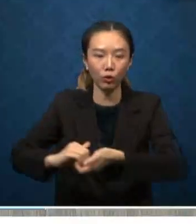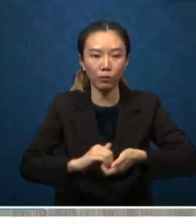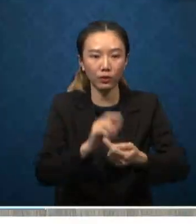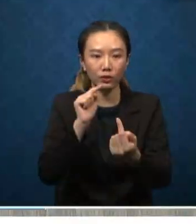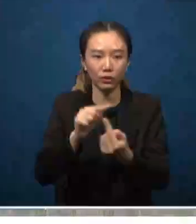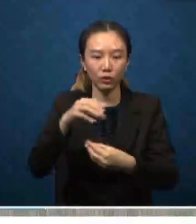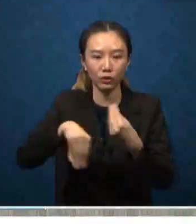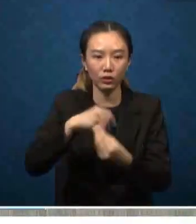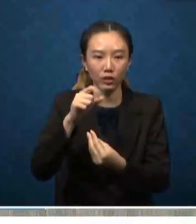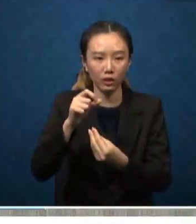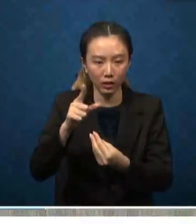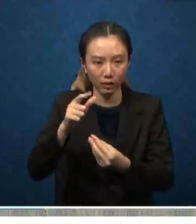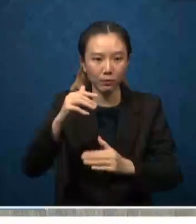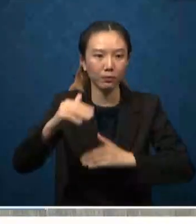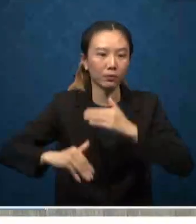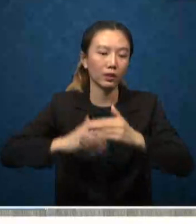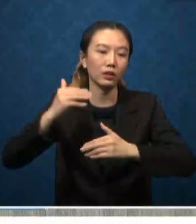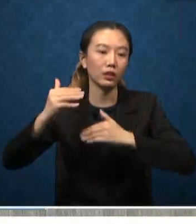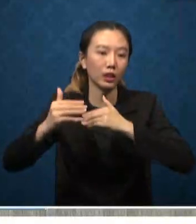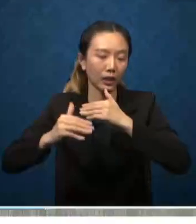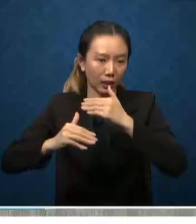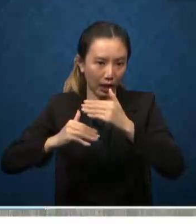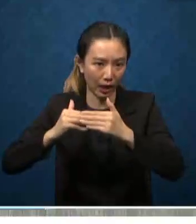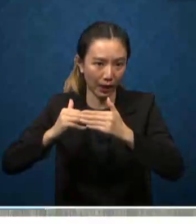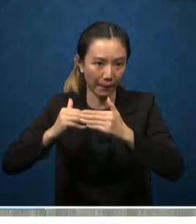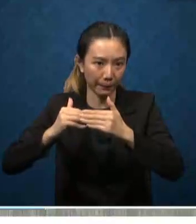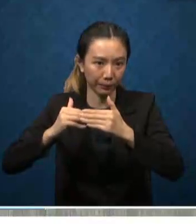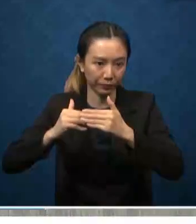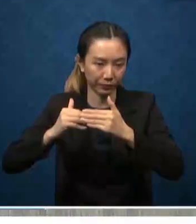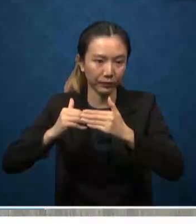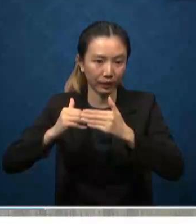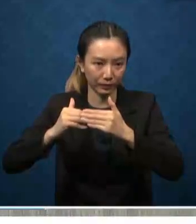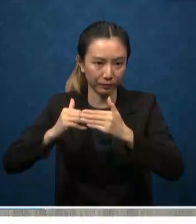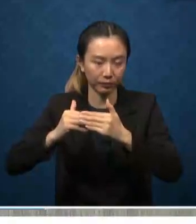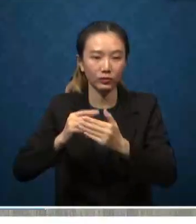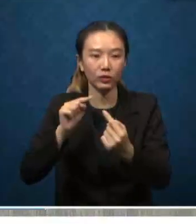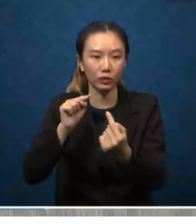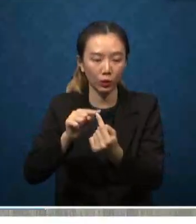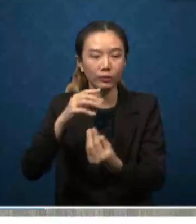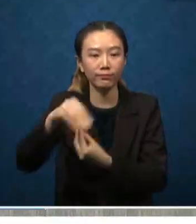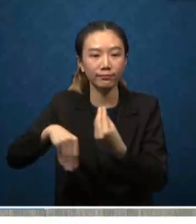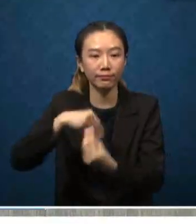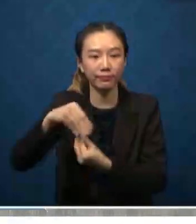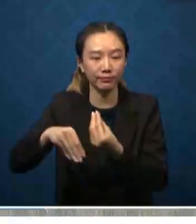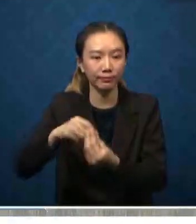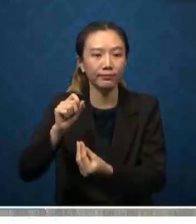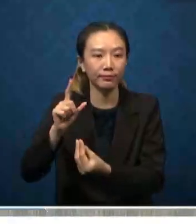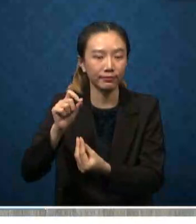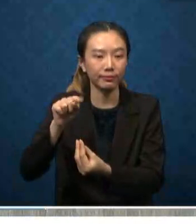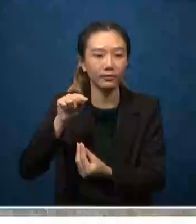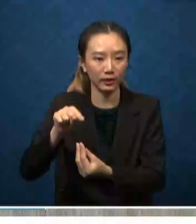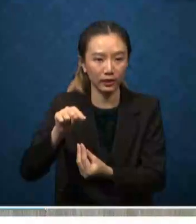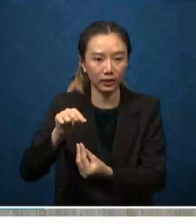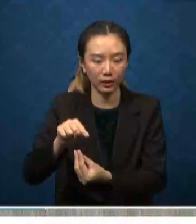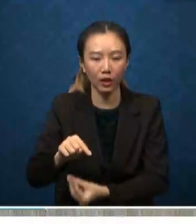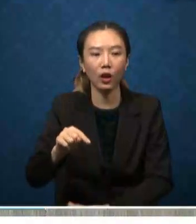และการพัฒนา Organization of Economic Cooperation and Development หรือ